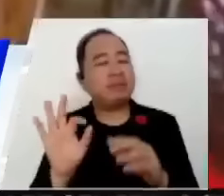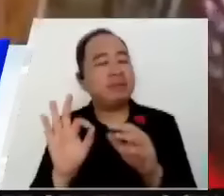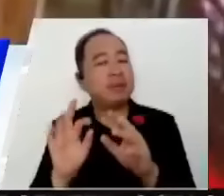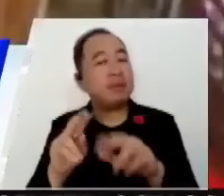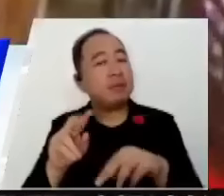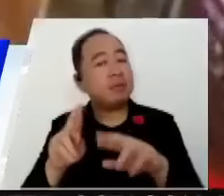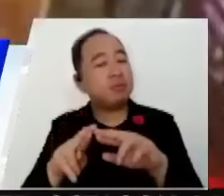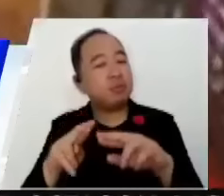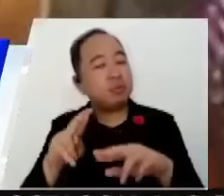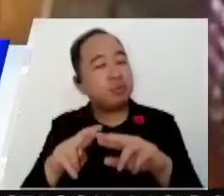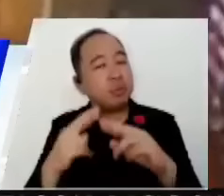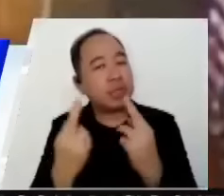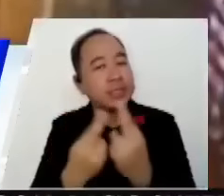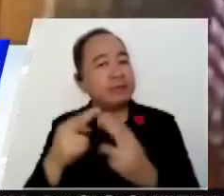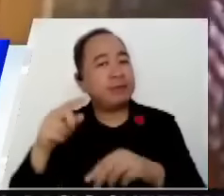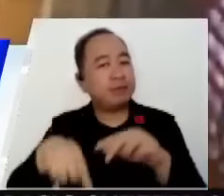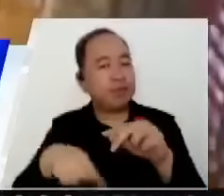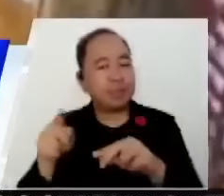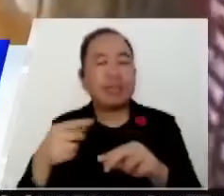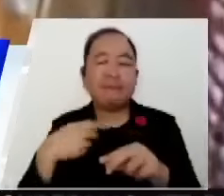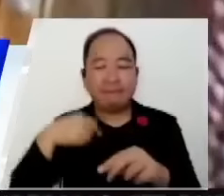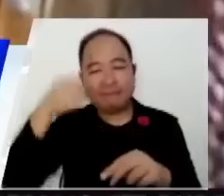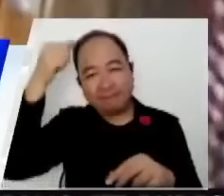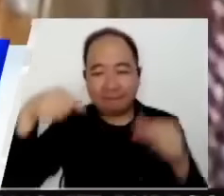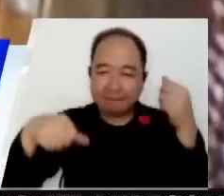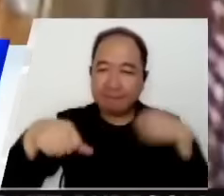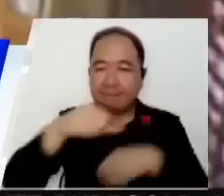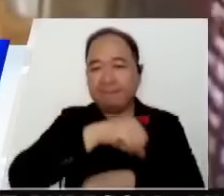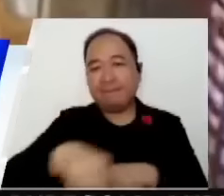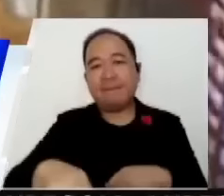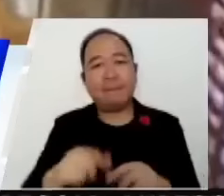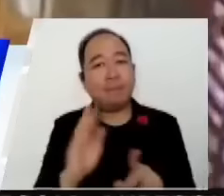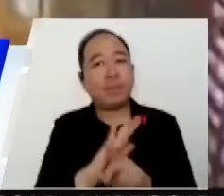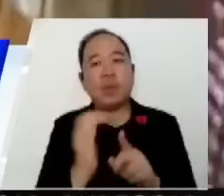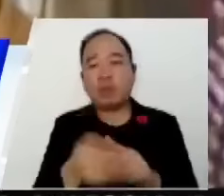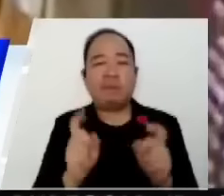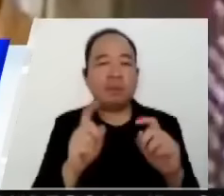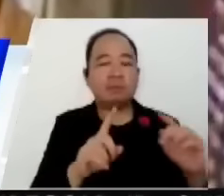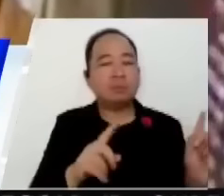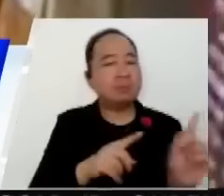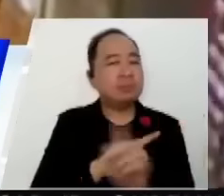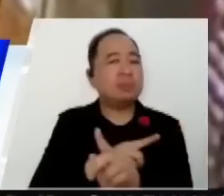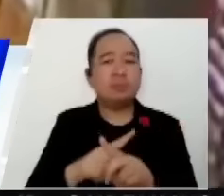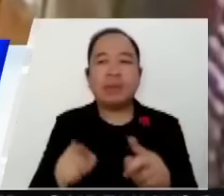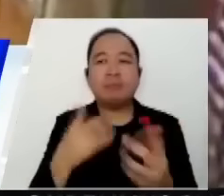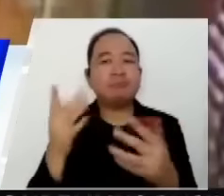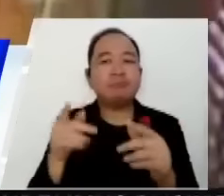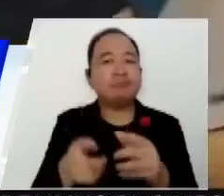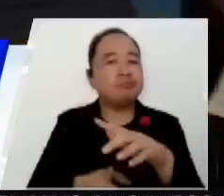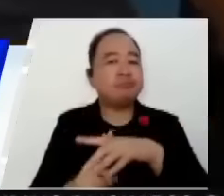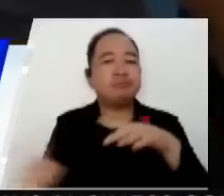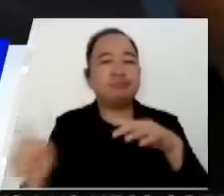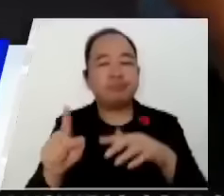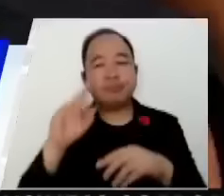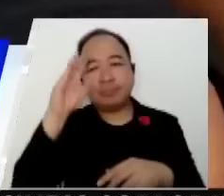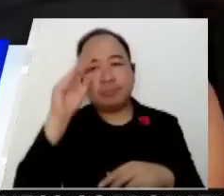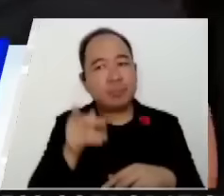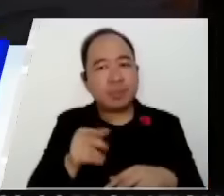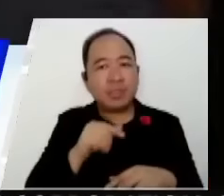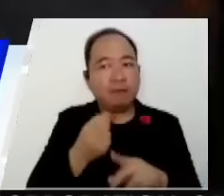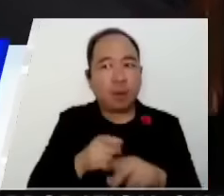gulo. Rumesponde rin agad ang mga taga-barangay pero hindi na nila inabutan ang grupo ng mga lalaki. Hindi raw sila taga roon. Patuloy